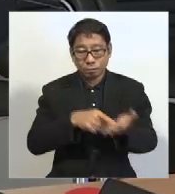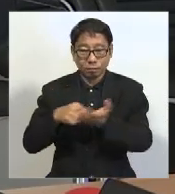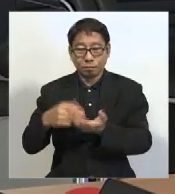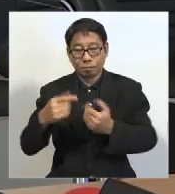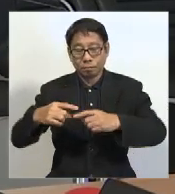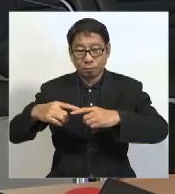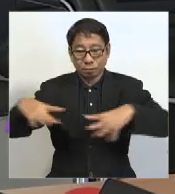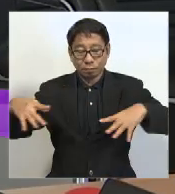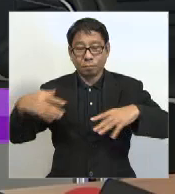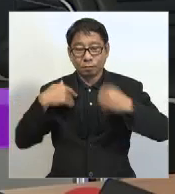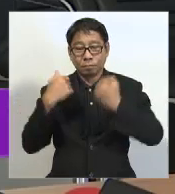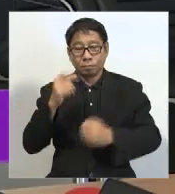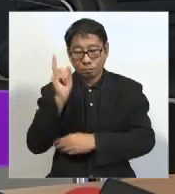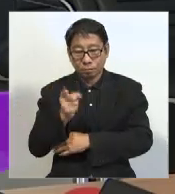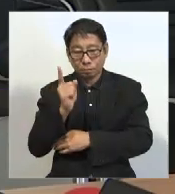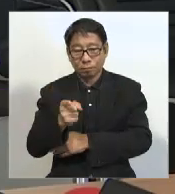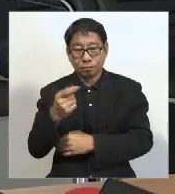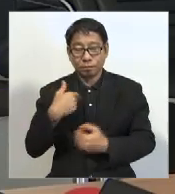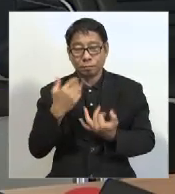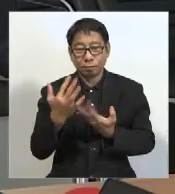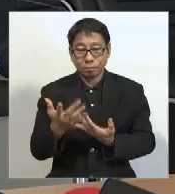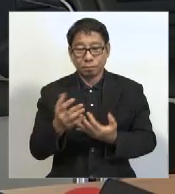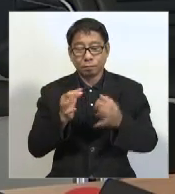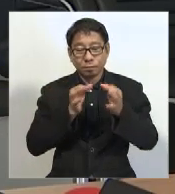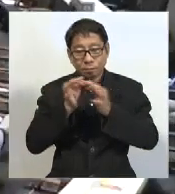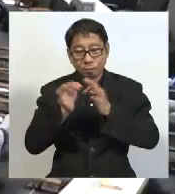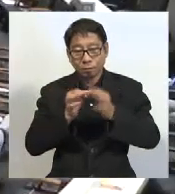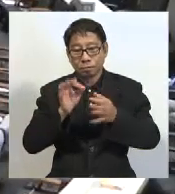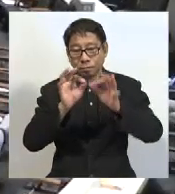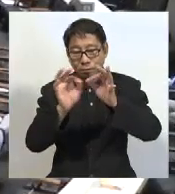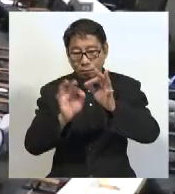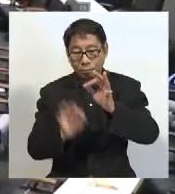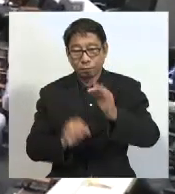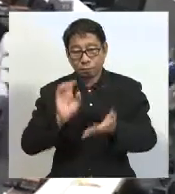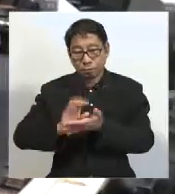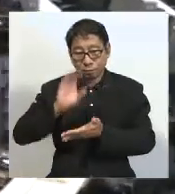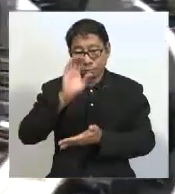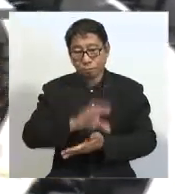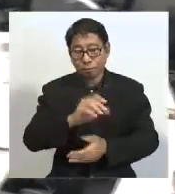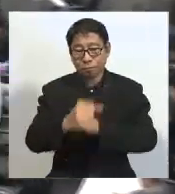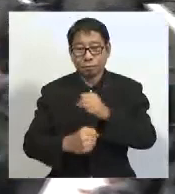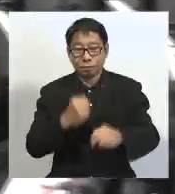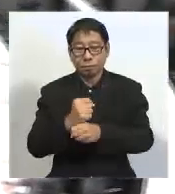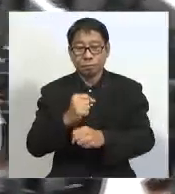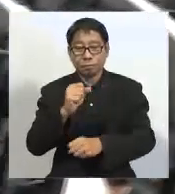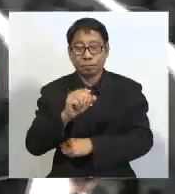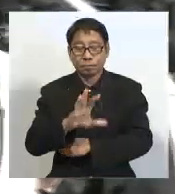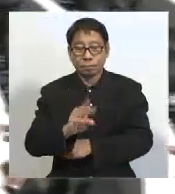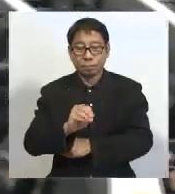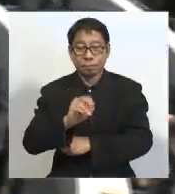ปรายไม่ไว้วางใจรัฐบาลอย่างแน่นอนค่ะแต่จะรอให้การอภิปรายร่างพระราชบัญญัติงบประมาณรายจ่ายประจำปีงบประม